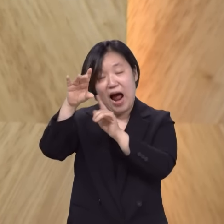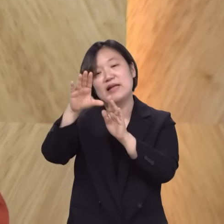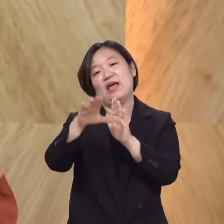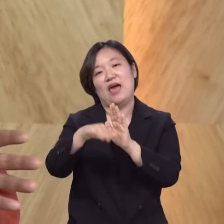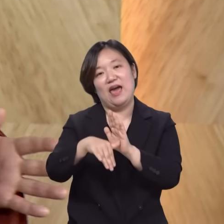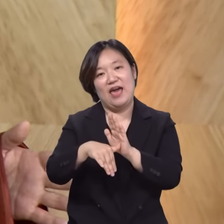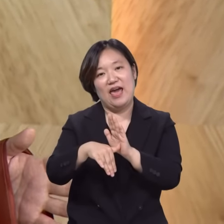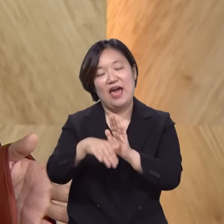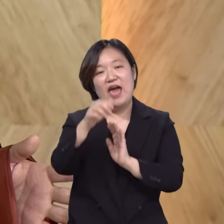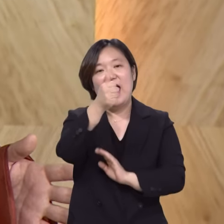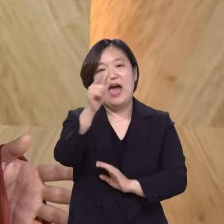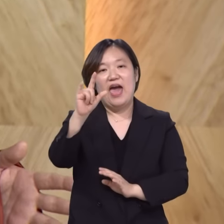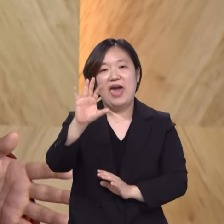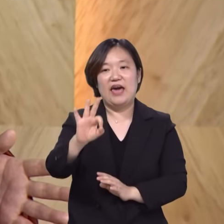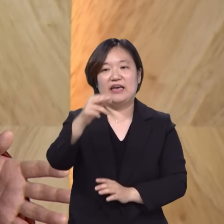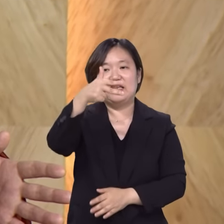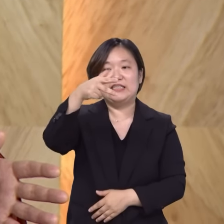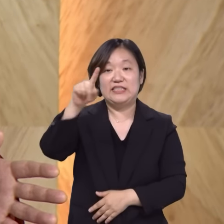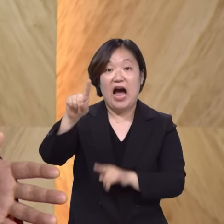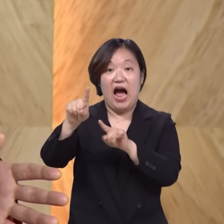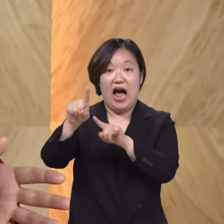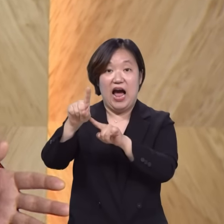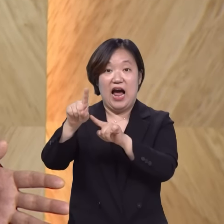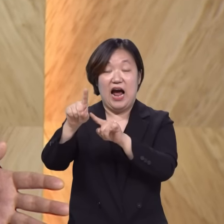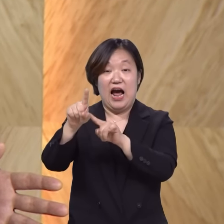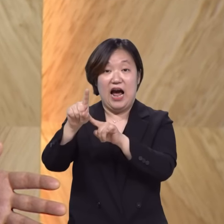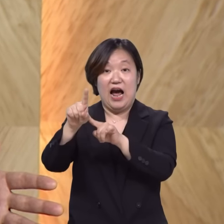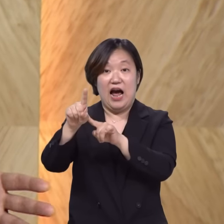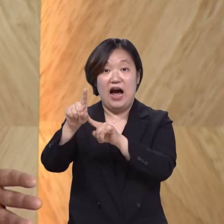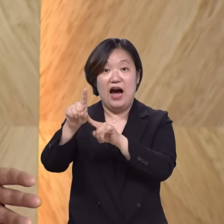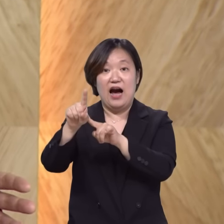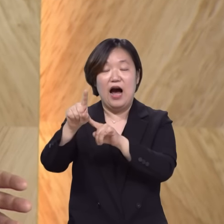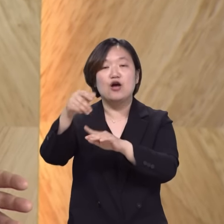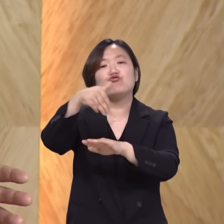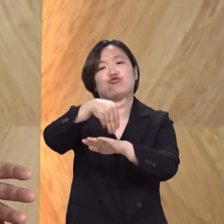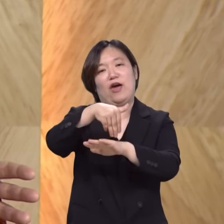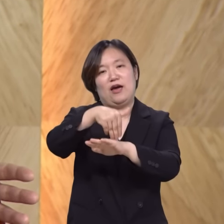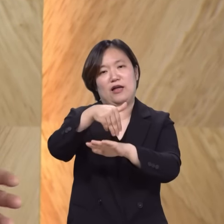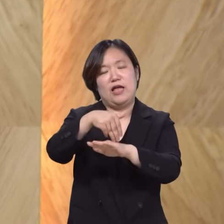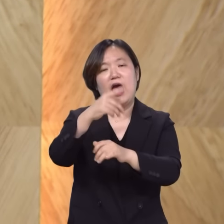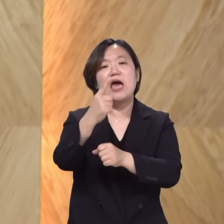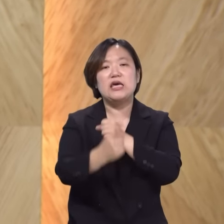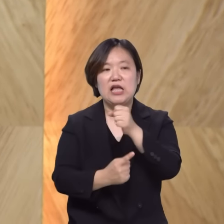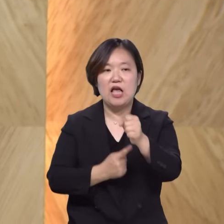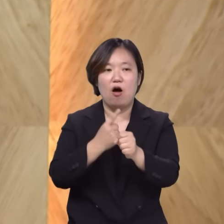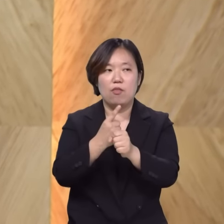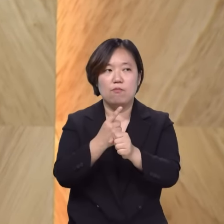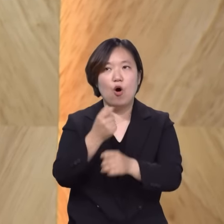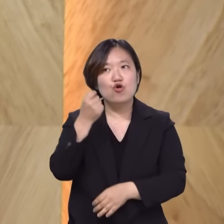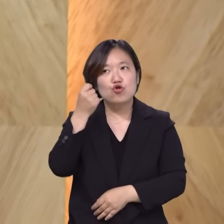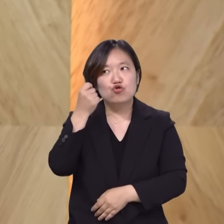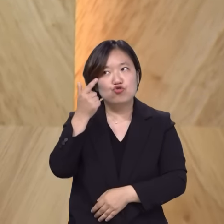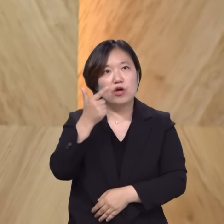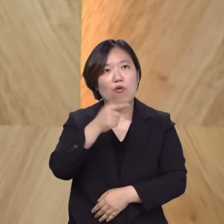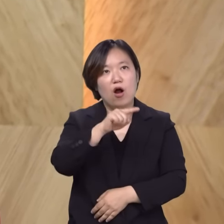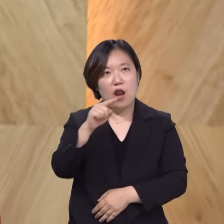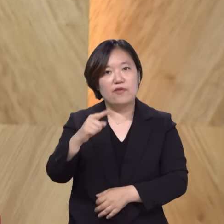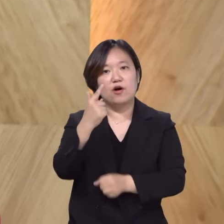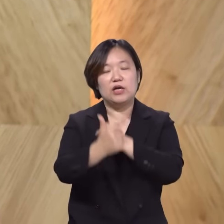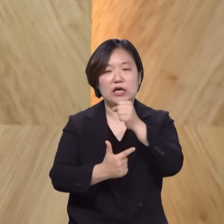되기 전에 행자 생활이라는 것을 약 1년 이상 한 6개월에서 1년 이상 절에서 행자 생활을